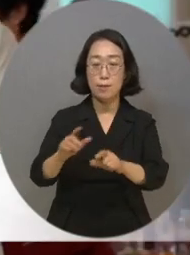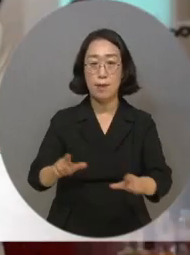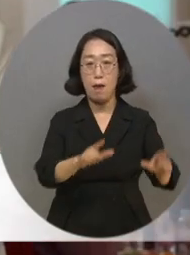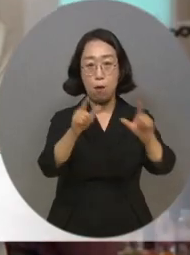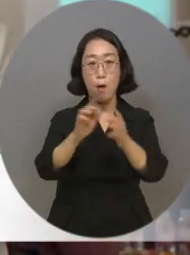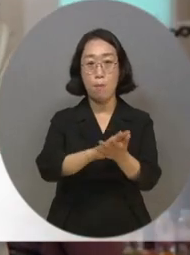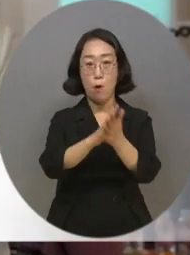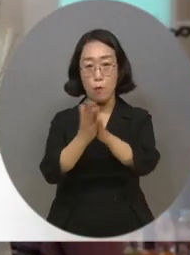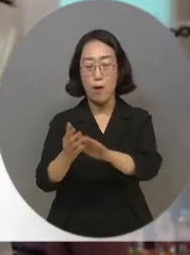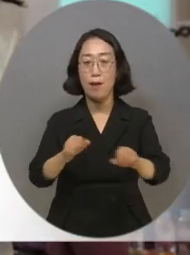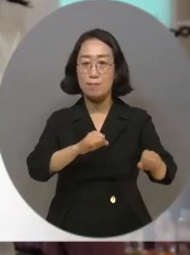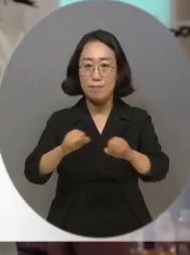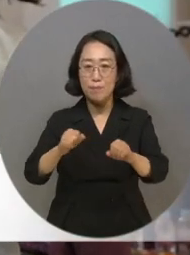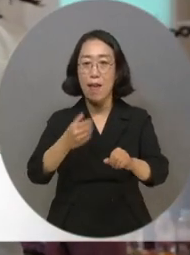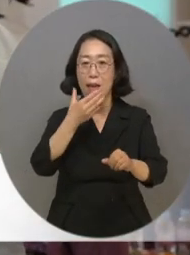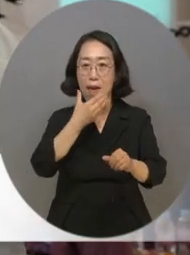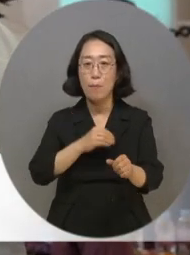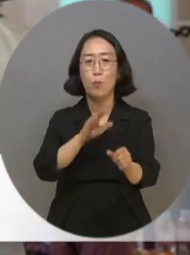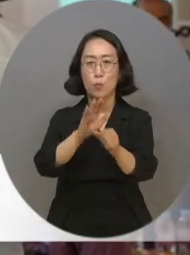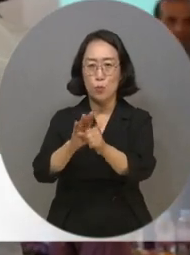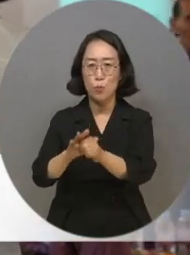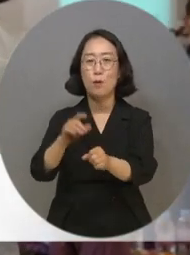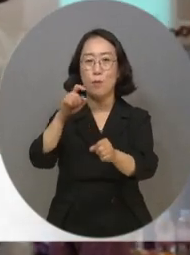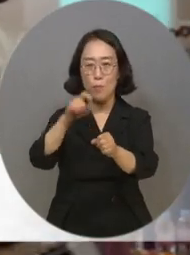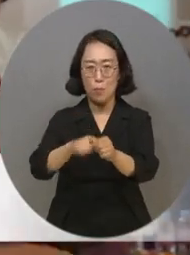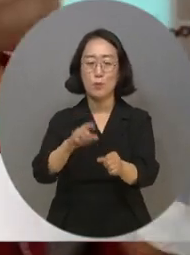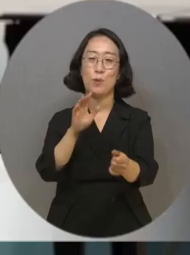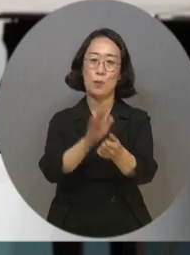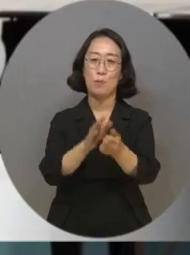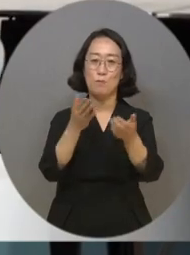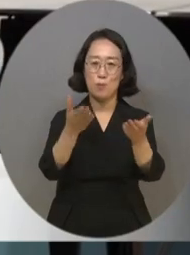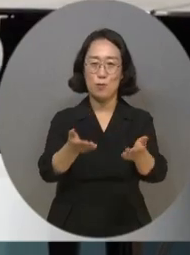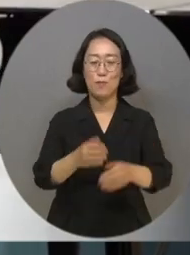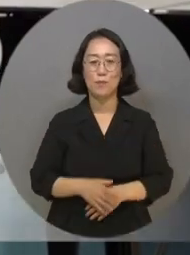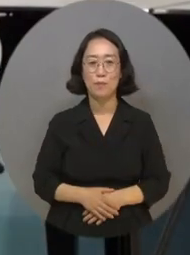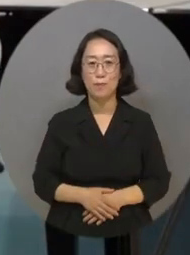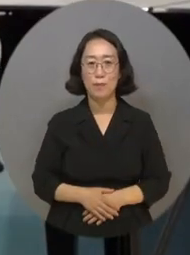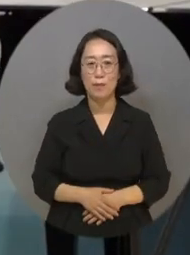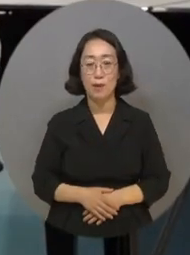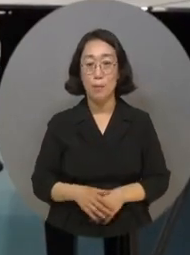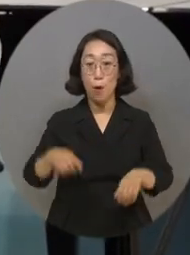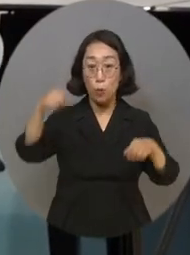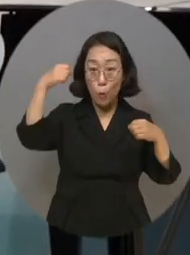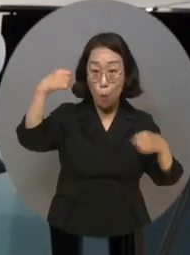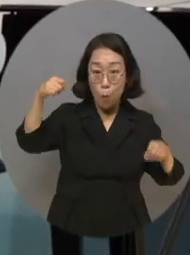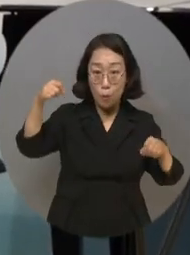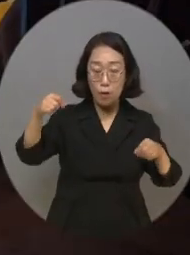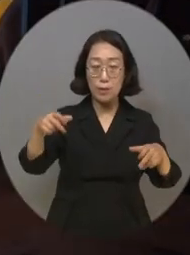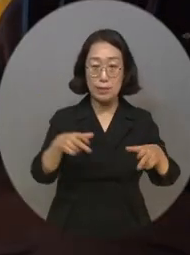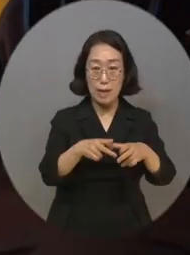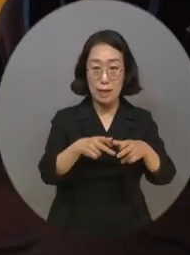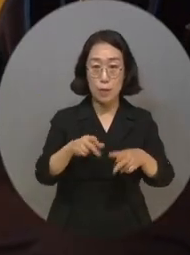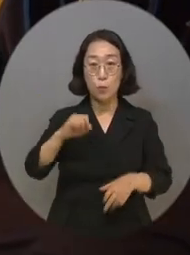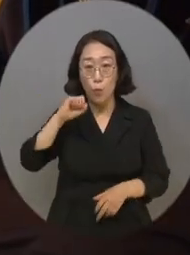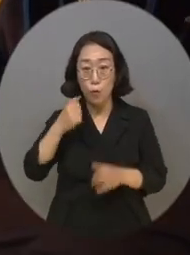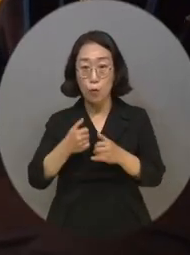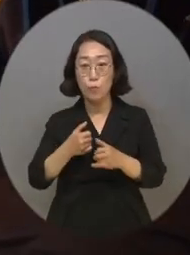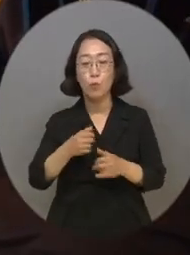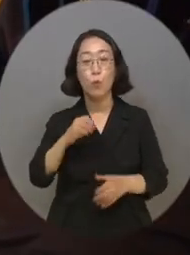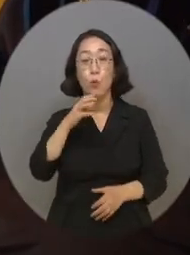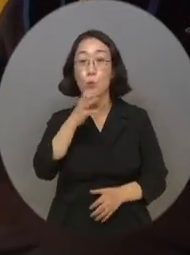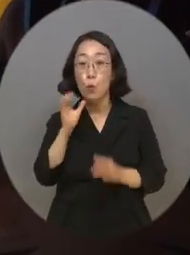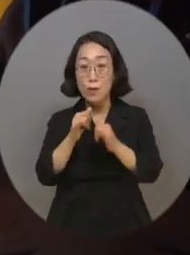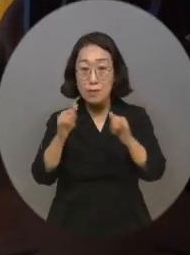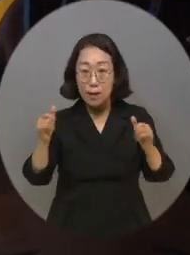변화와 행복을 추구하게 하기 위해서 후원하게 됐습니다. 이번 위문 공연을 통해 장애인 및 소외계층과 지역 주민이